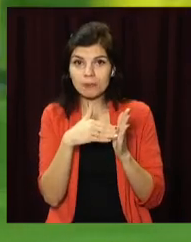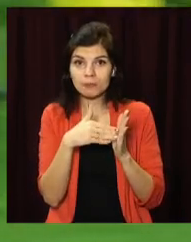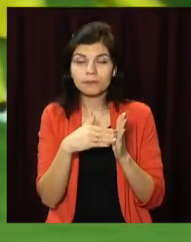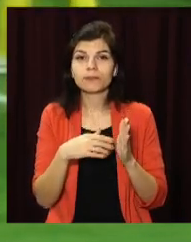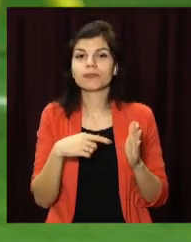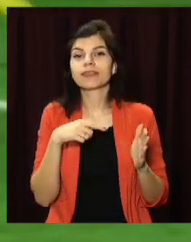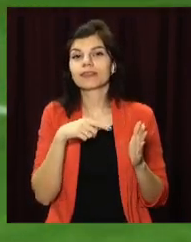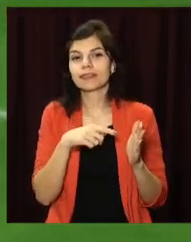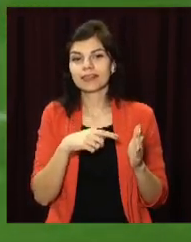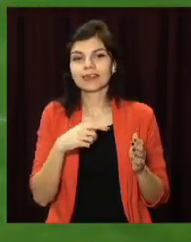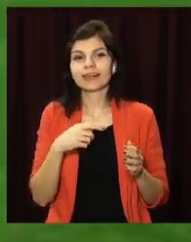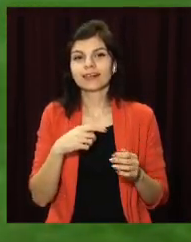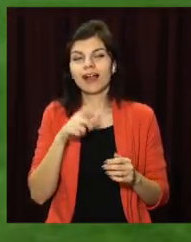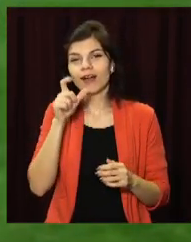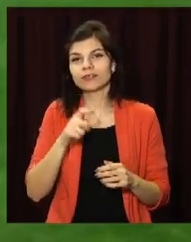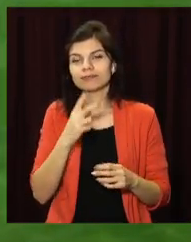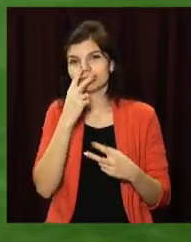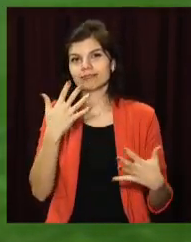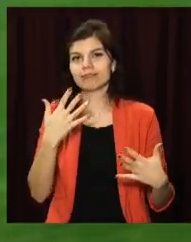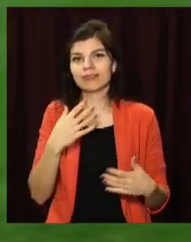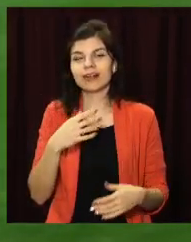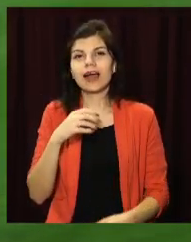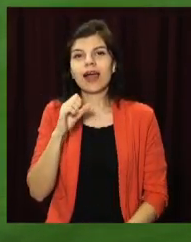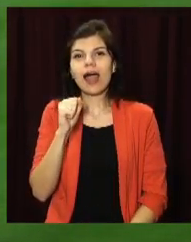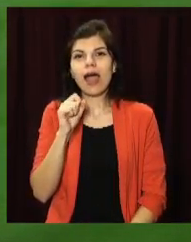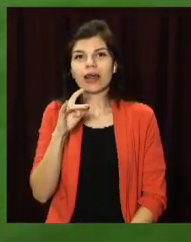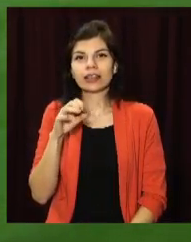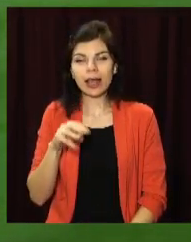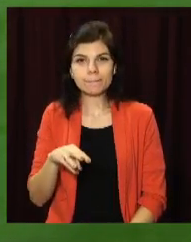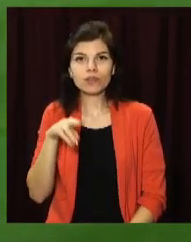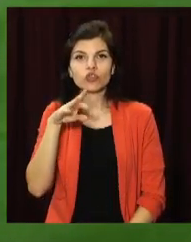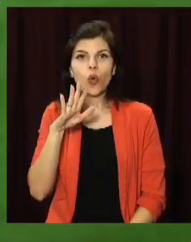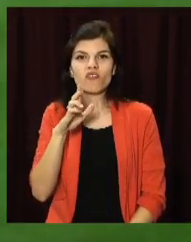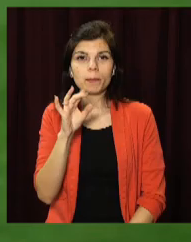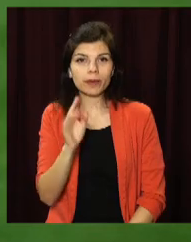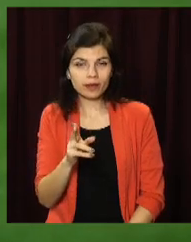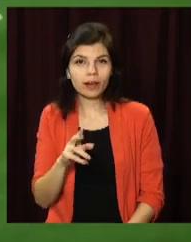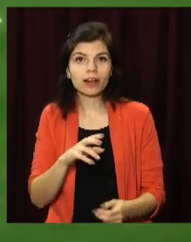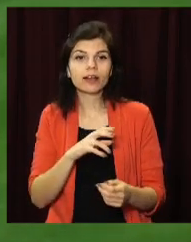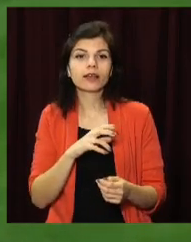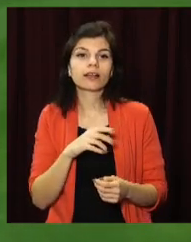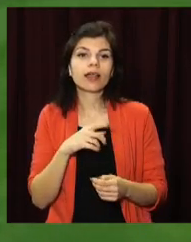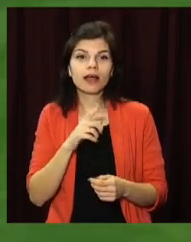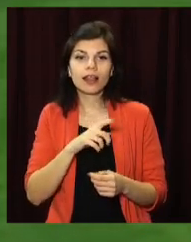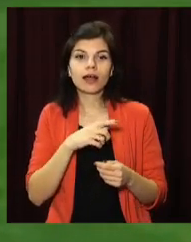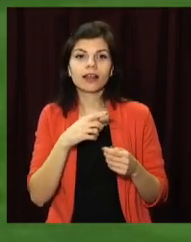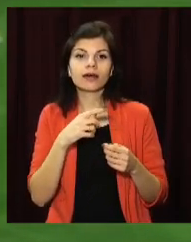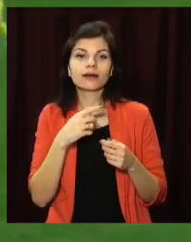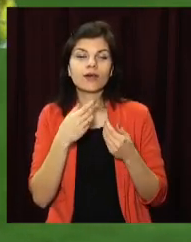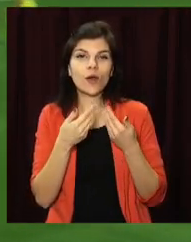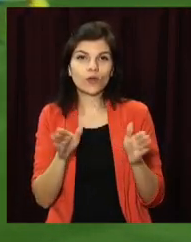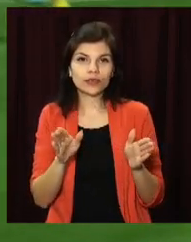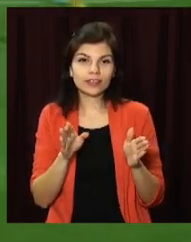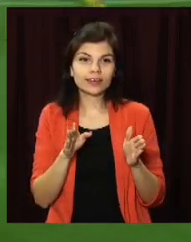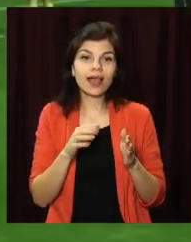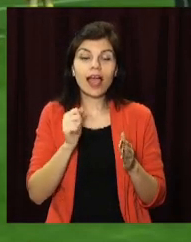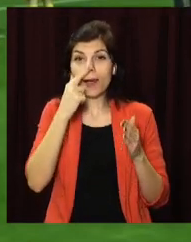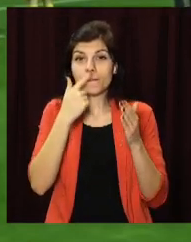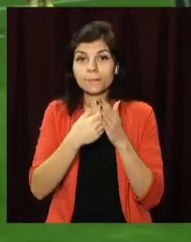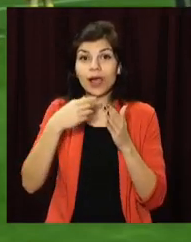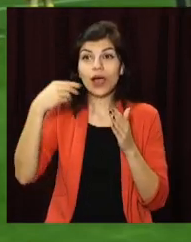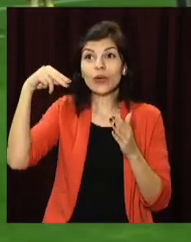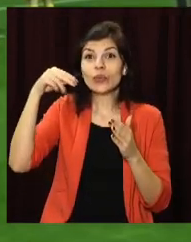Дублем відзначився форвард дніпровського клубу Артем Довбик. На 23-й хвилині матчу він влучним ударом відкрив рахунок, а перед перервою